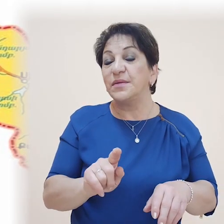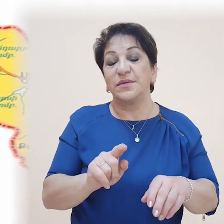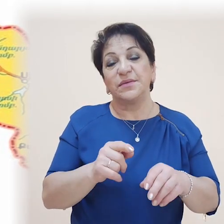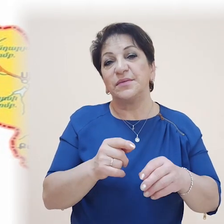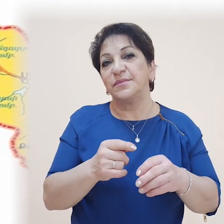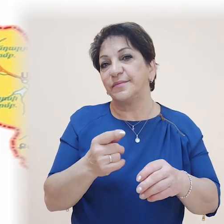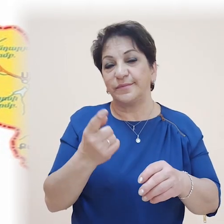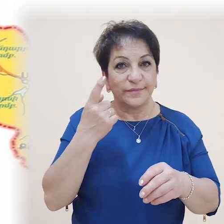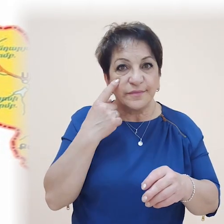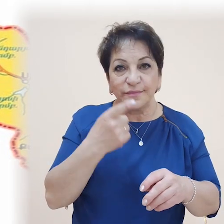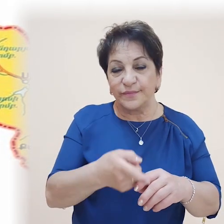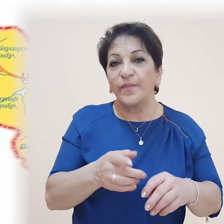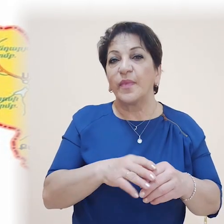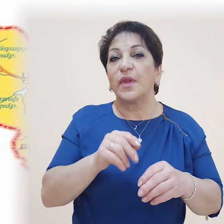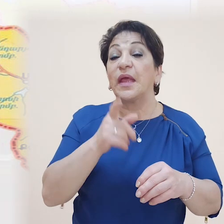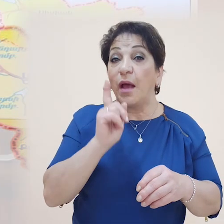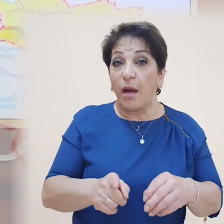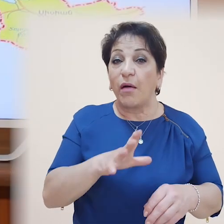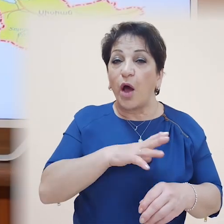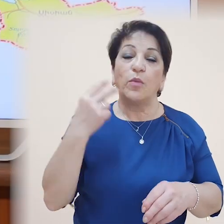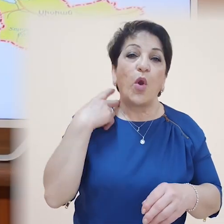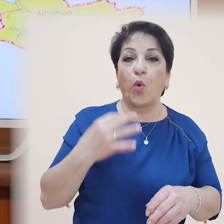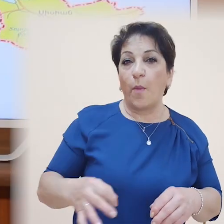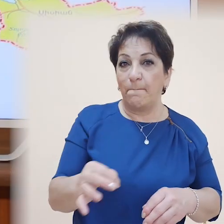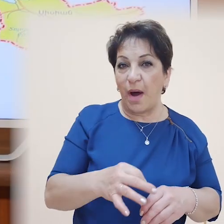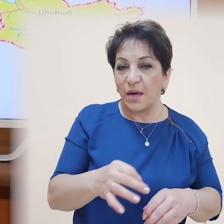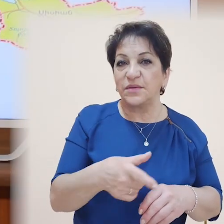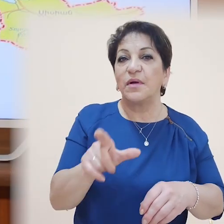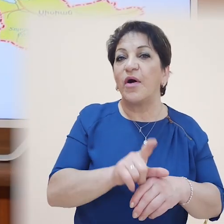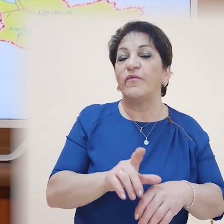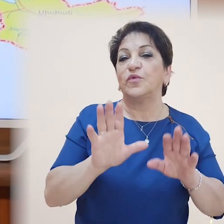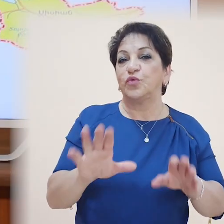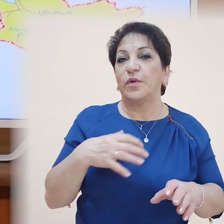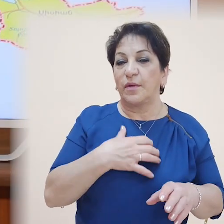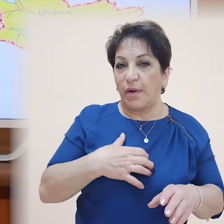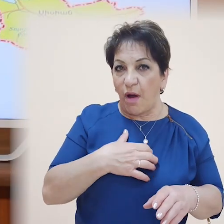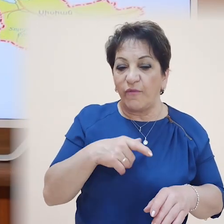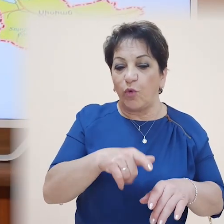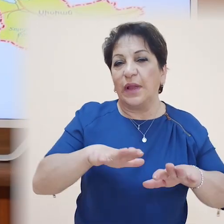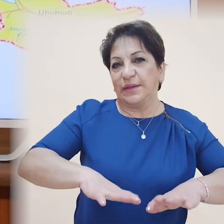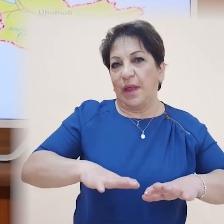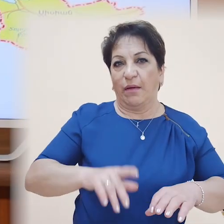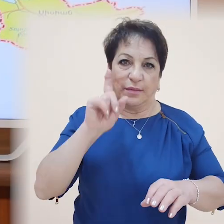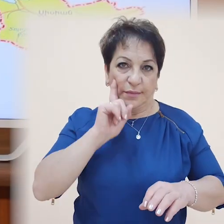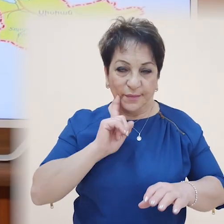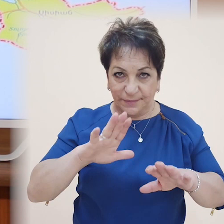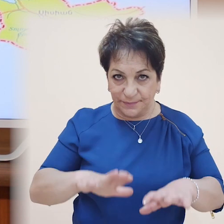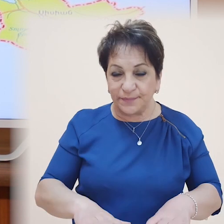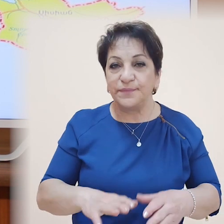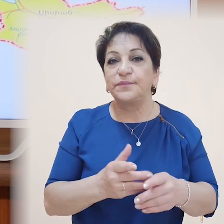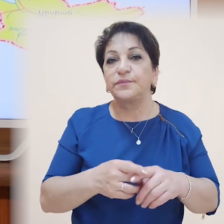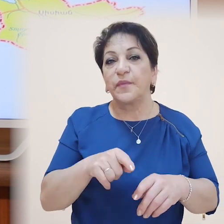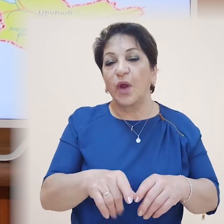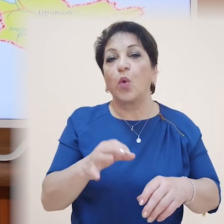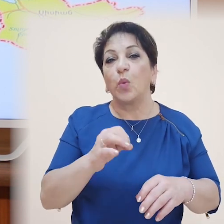առաջին հայացքից միայն։ Իրականոմ լորու մարզը առավել բարենպաստ աշխարագրական դիրկ ունեցող մարզերից մեկն է։ Հուսիսային